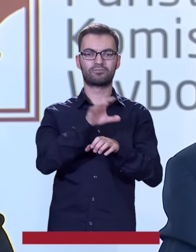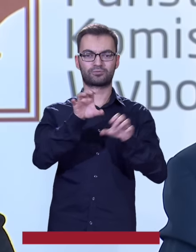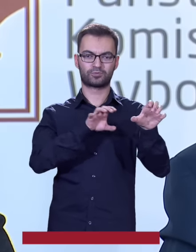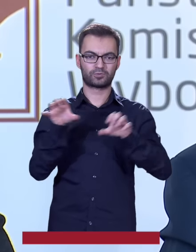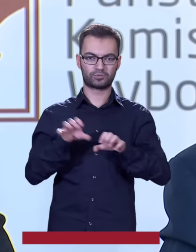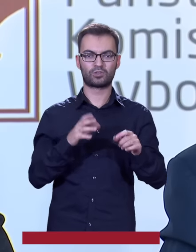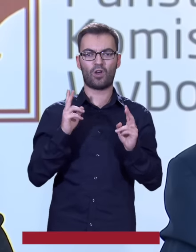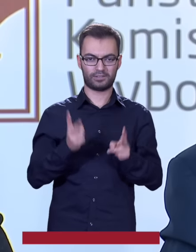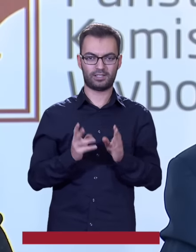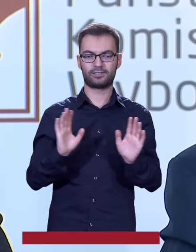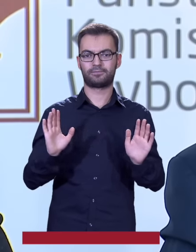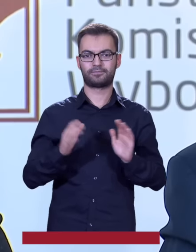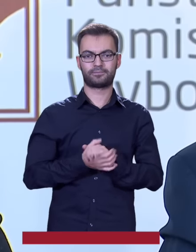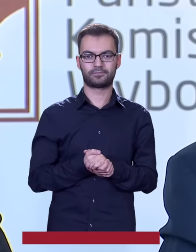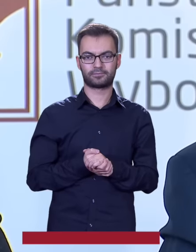wyborcze.